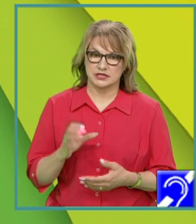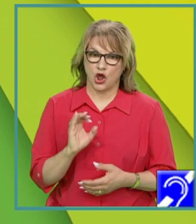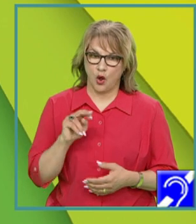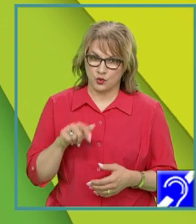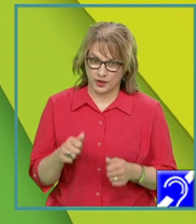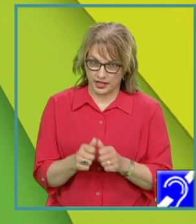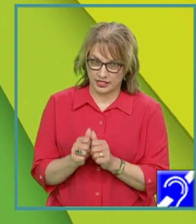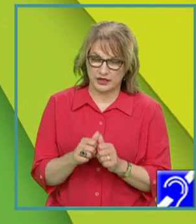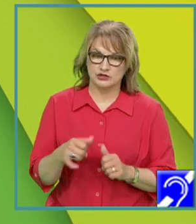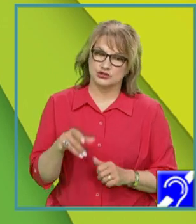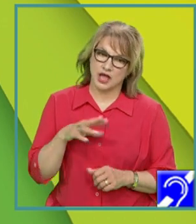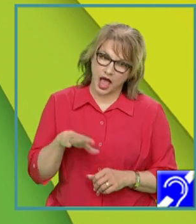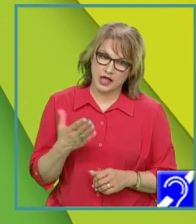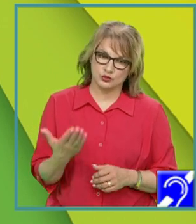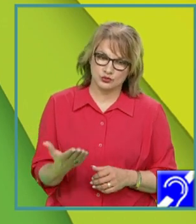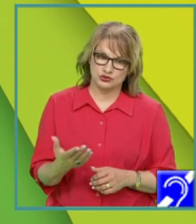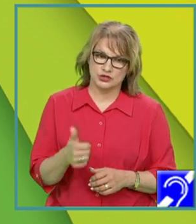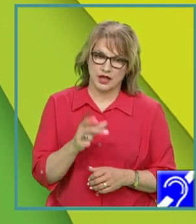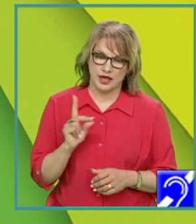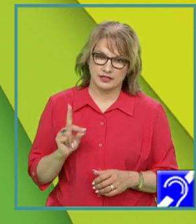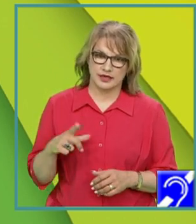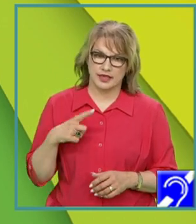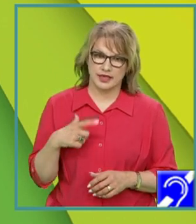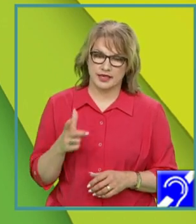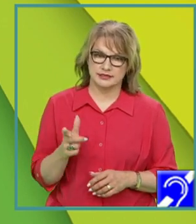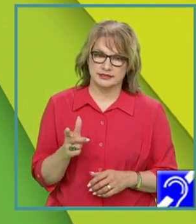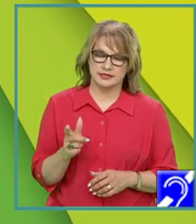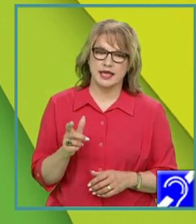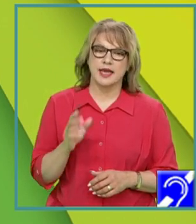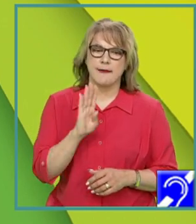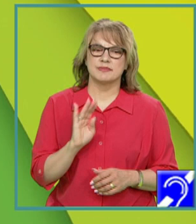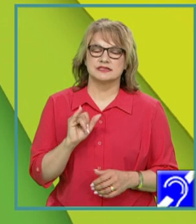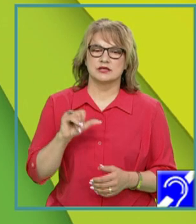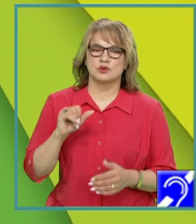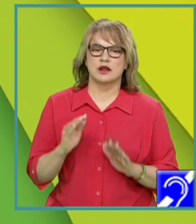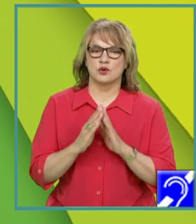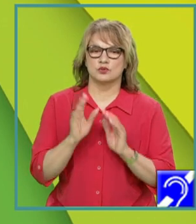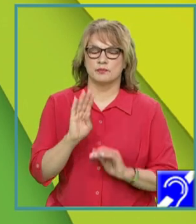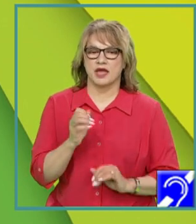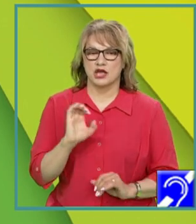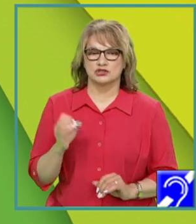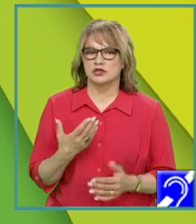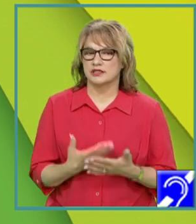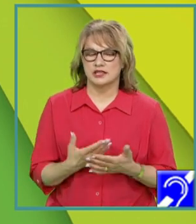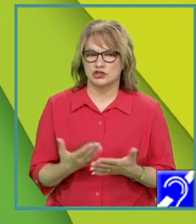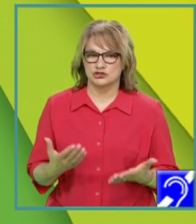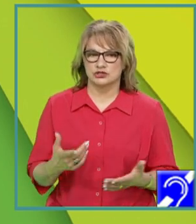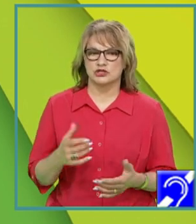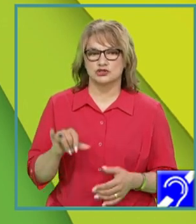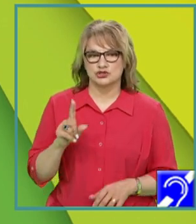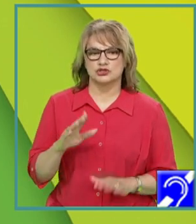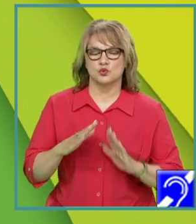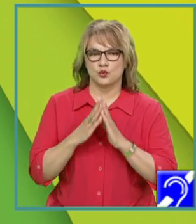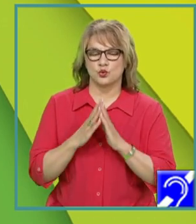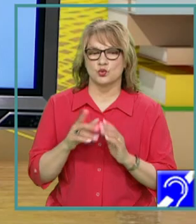și atunci a d este bisectoarea unghiului bac doar rece și